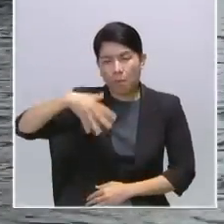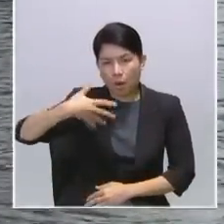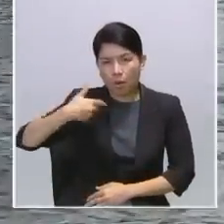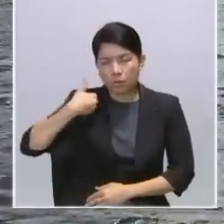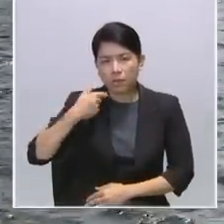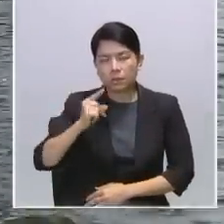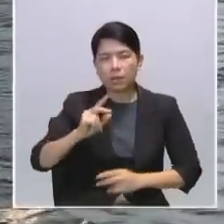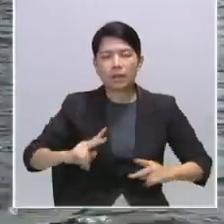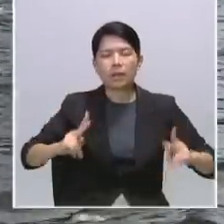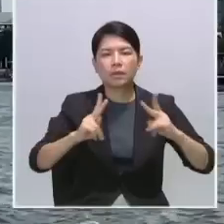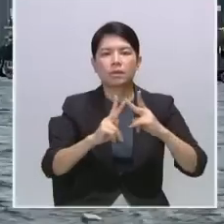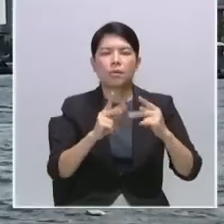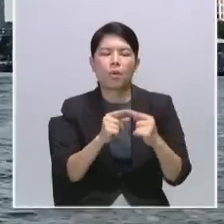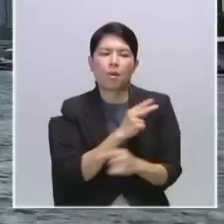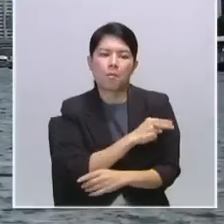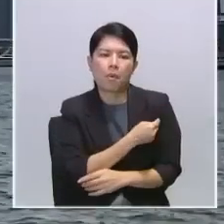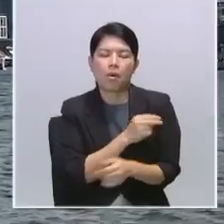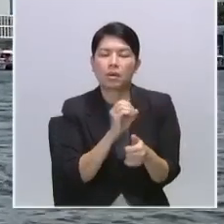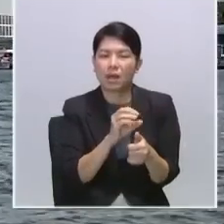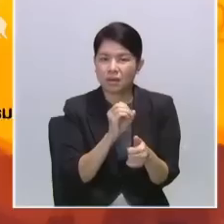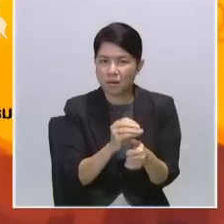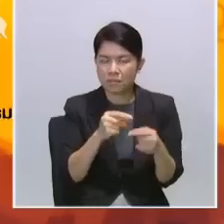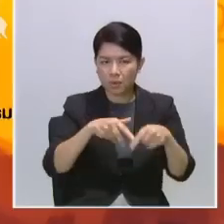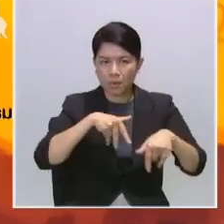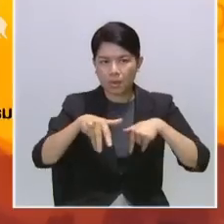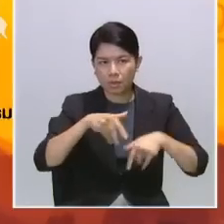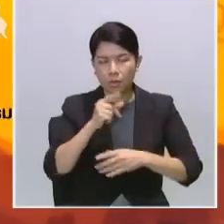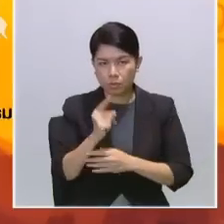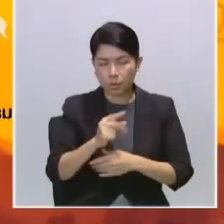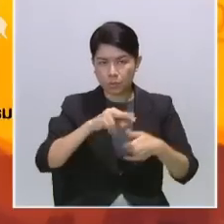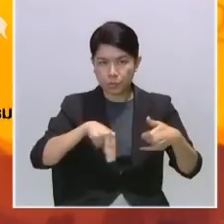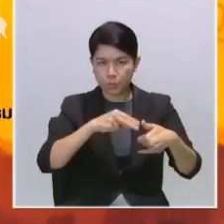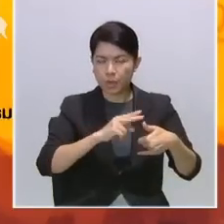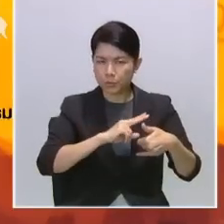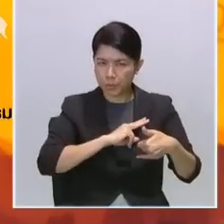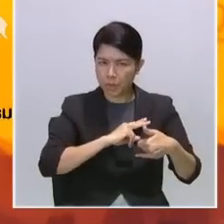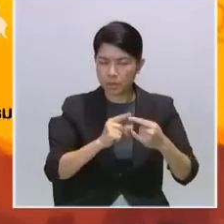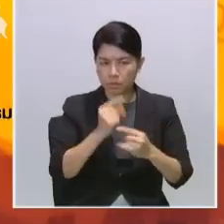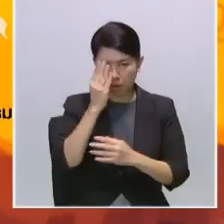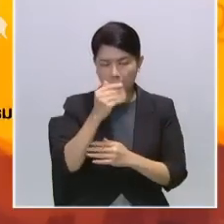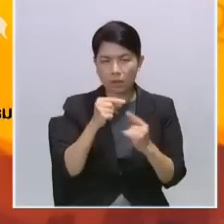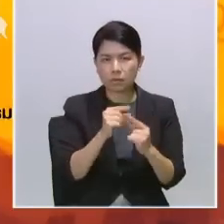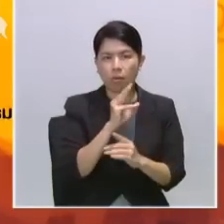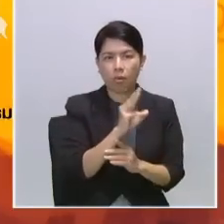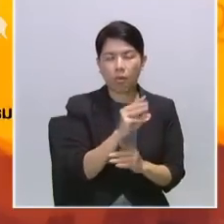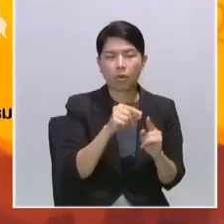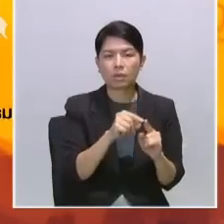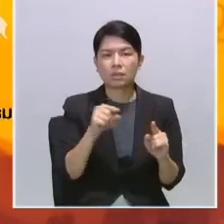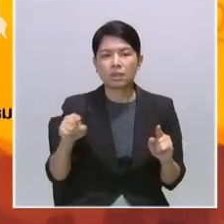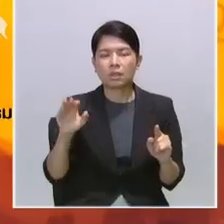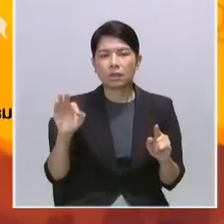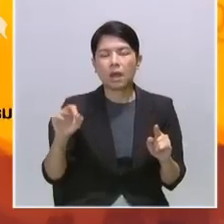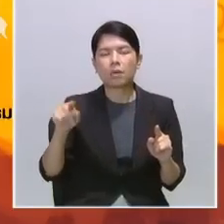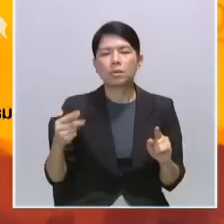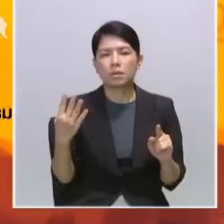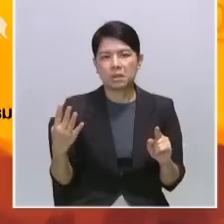ทรวงสาธารณสุขเนี่ยก็แนะนำแล้วนะครับว่าประชาชนนะดูแลสุขภาพกันให้ดีในช่วงนี้ก็คือ6เมษายนถึง9